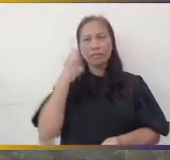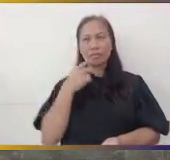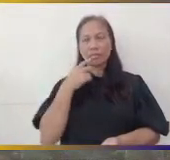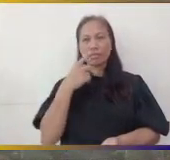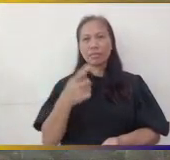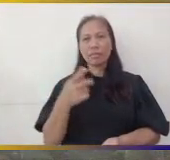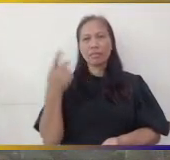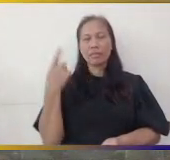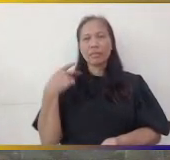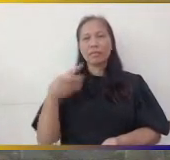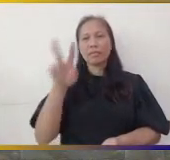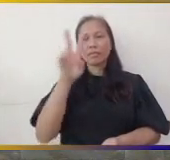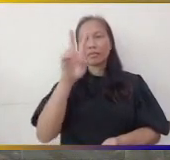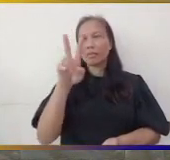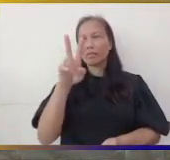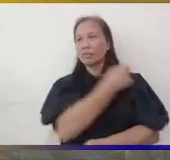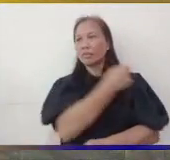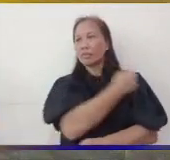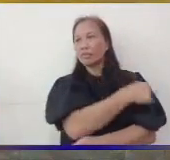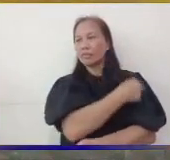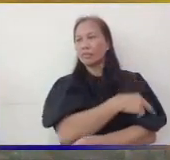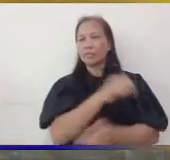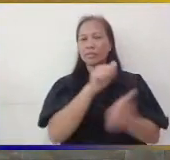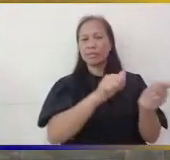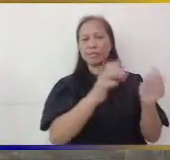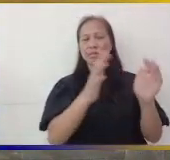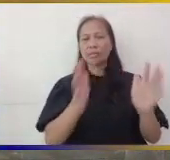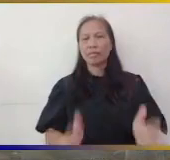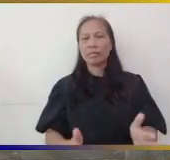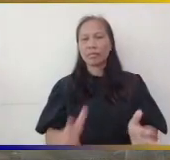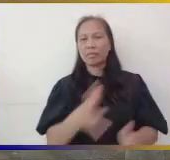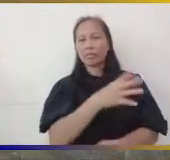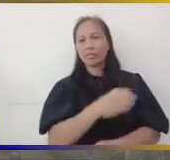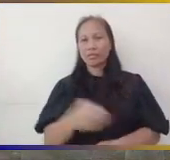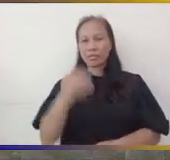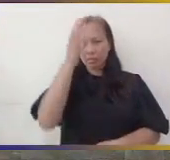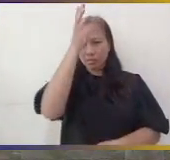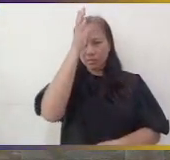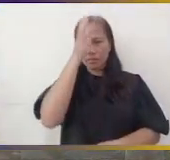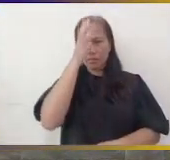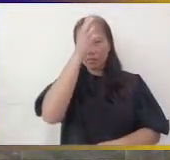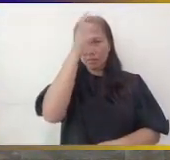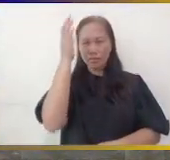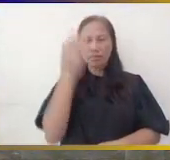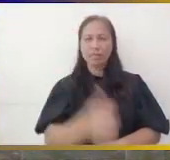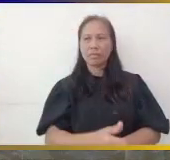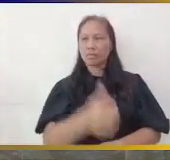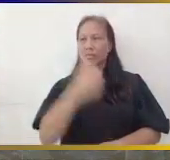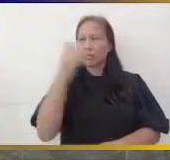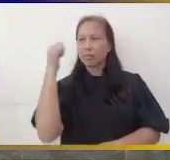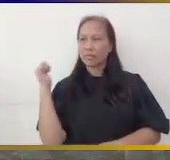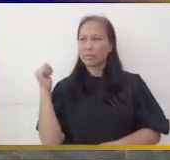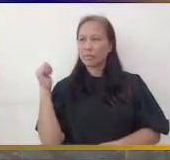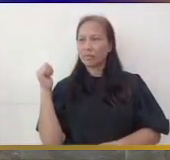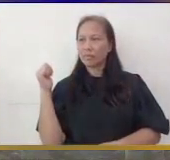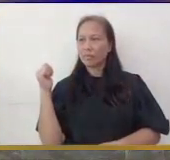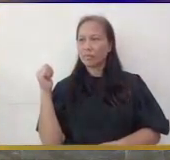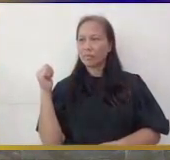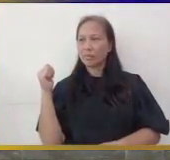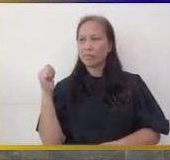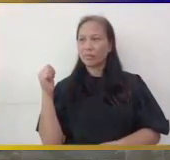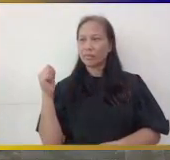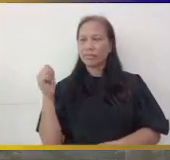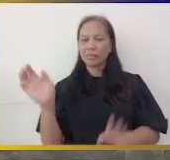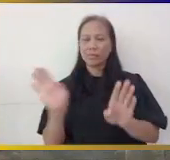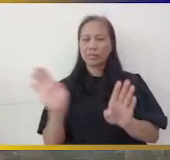sa mundo Baptist and the Catholics the rest na nakikita po natin yan sanga na lamang po